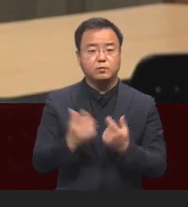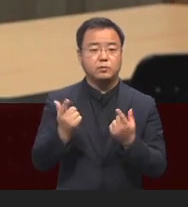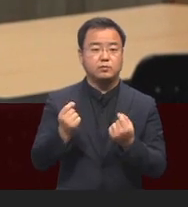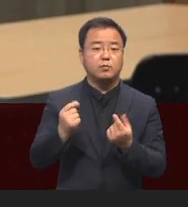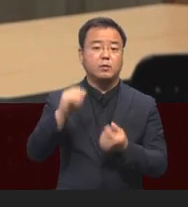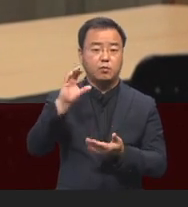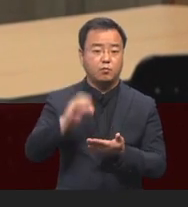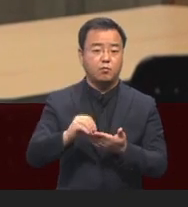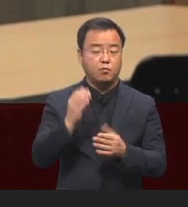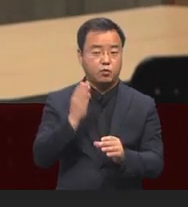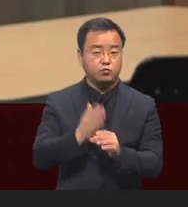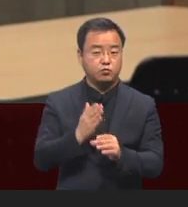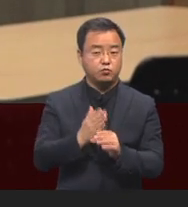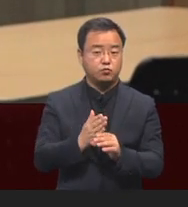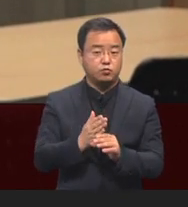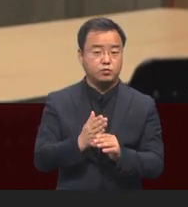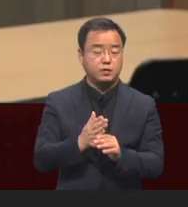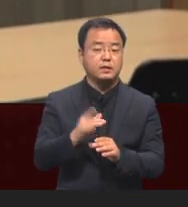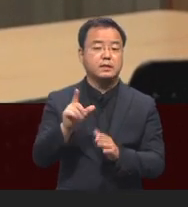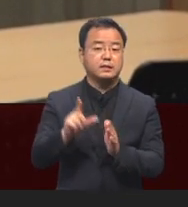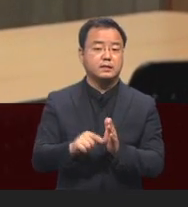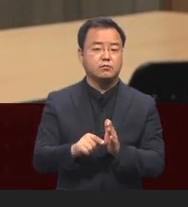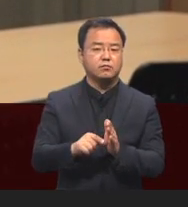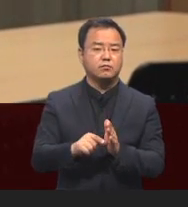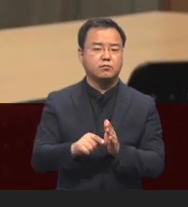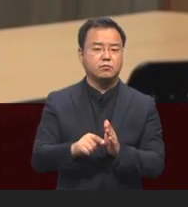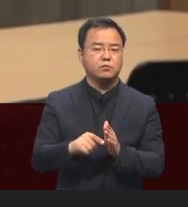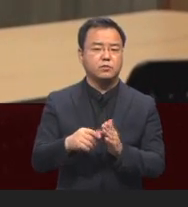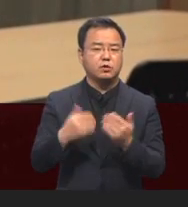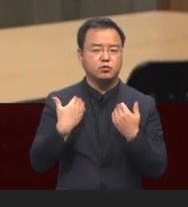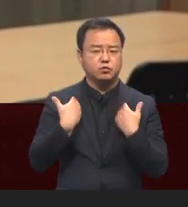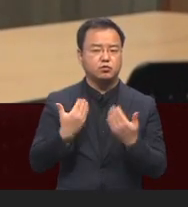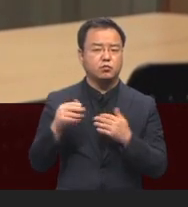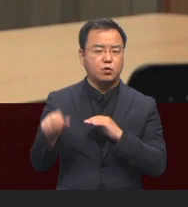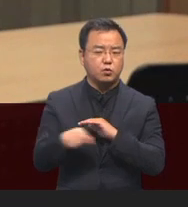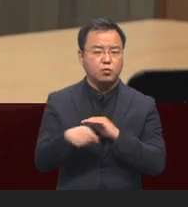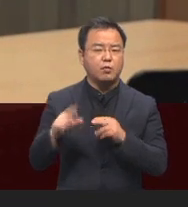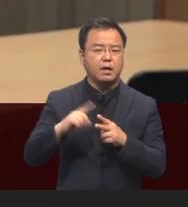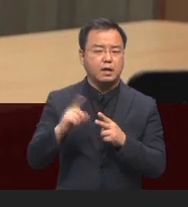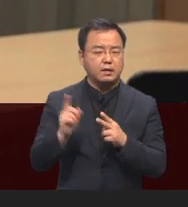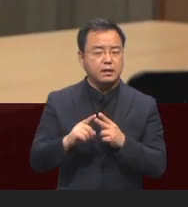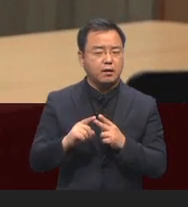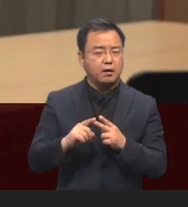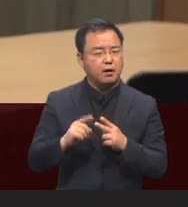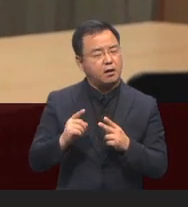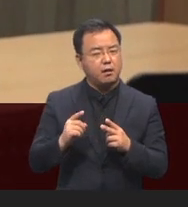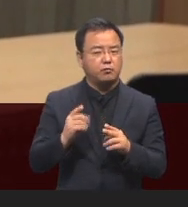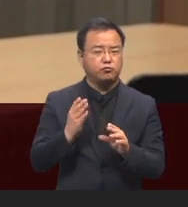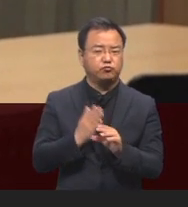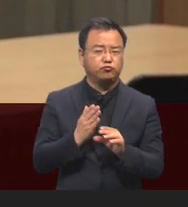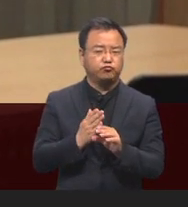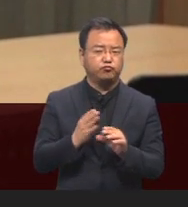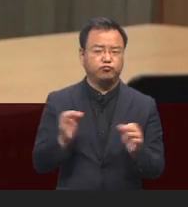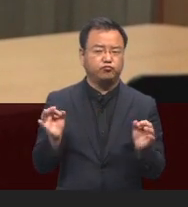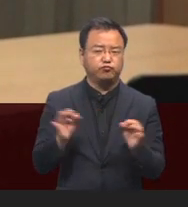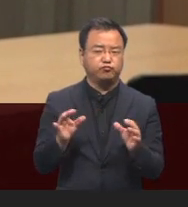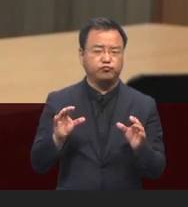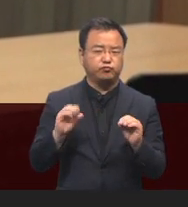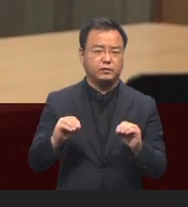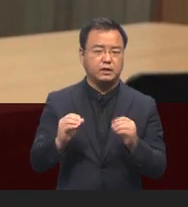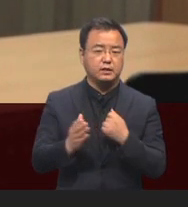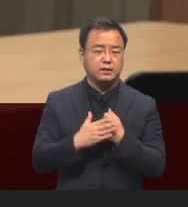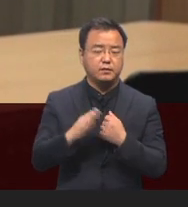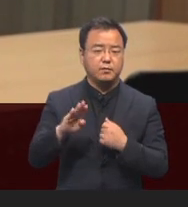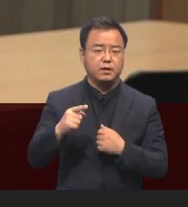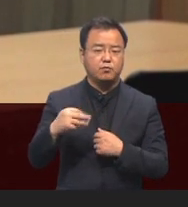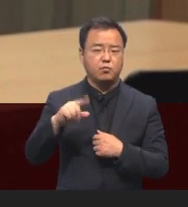그 중간에 수업 종이 그 쉬는 시간 종이 치거나 하면 맥이 끊기는 경우가 많기 때문에 블록 타임제를 만약에 개선한다면 그런 쪽에 초점을